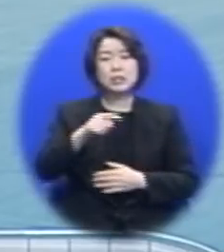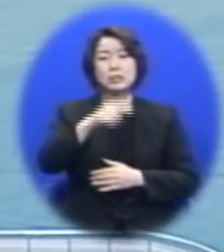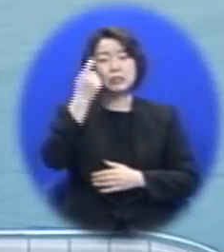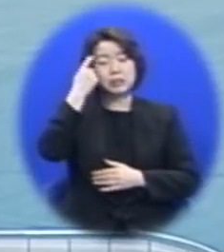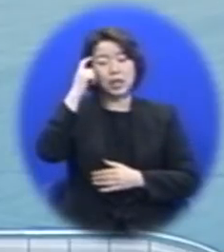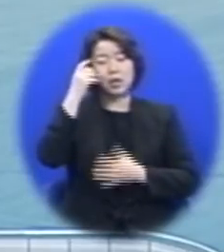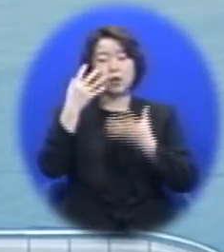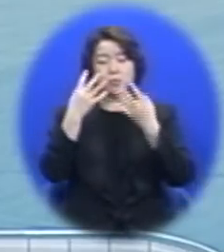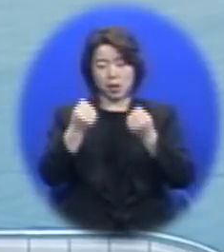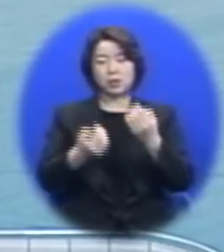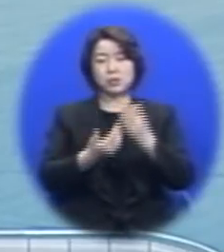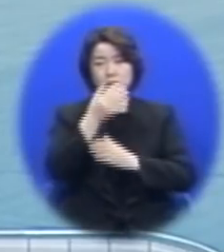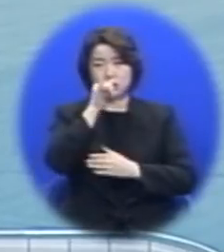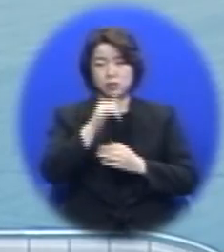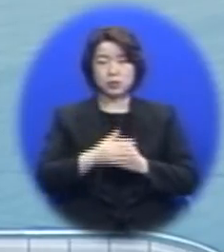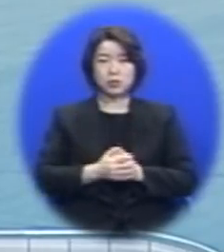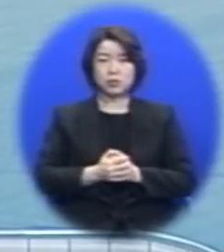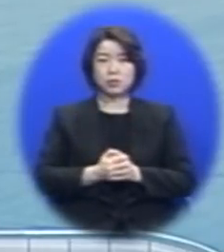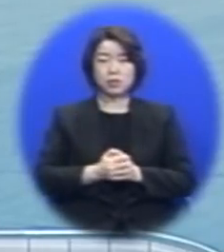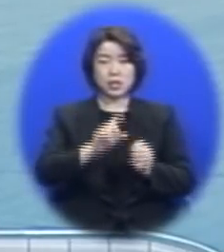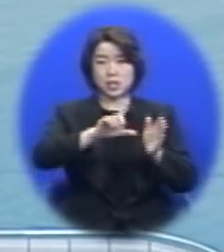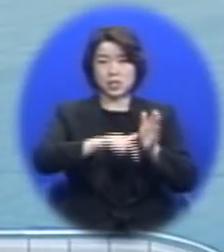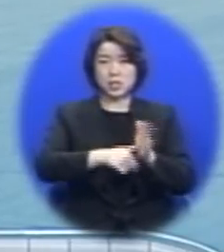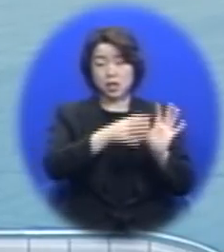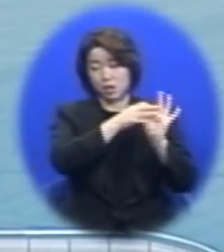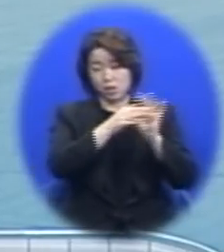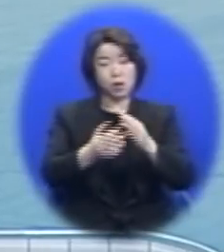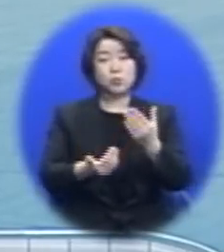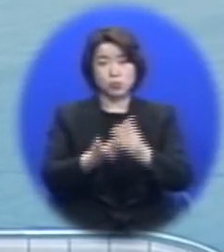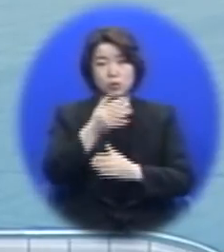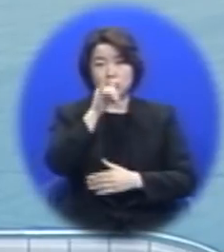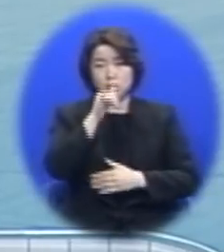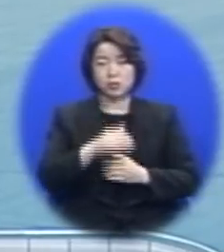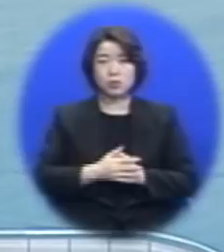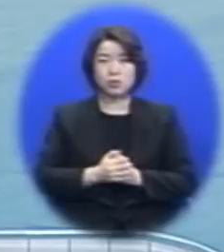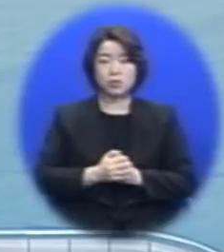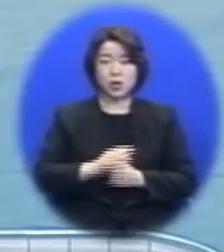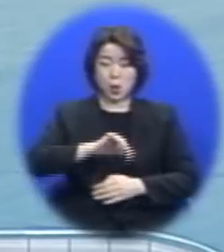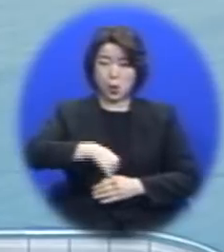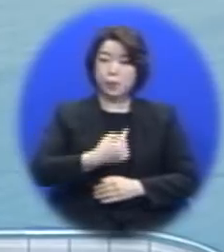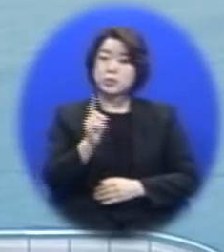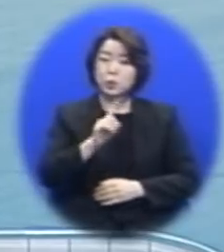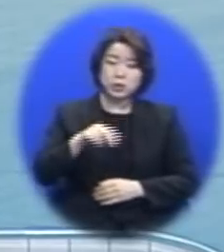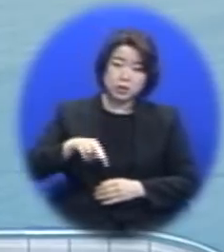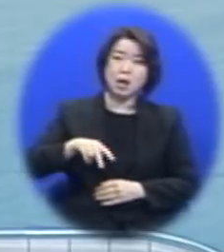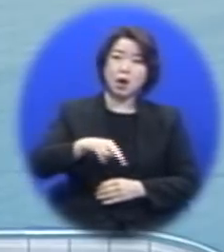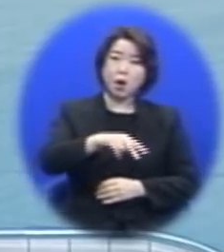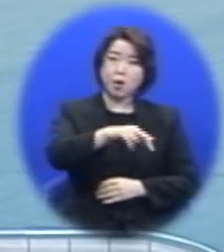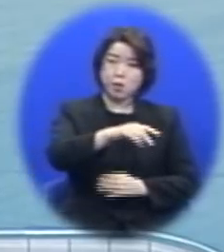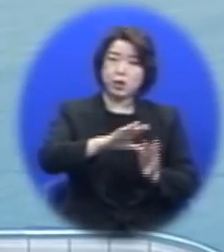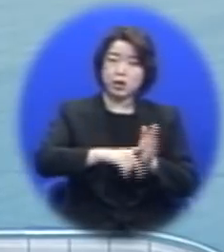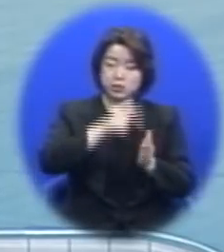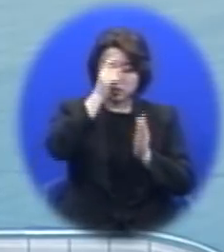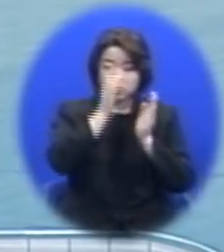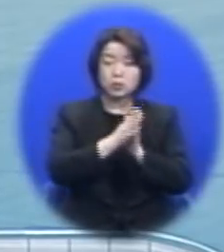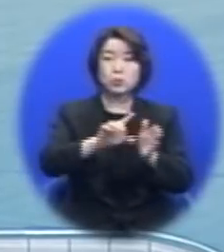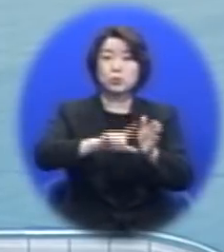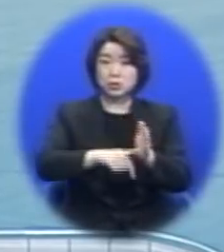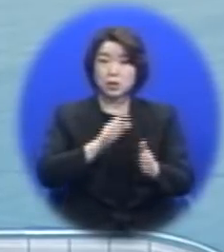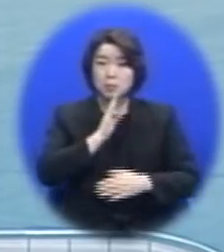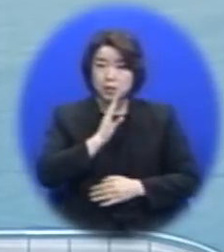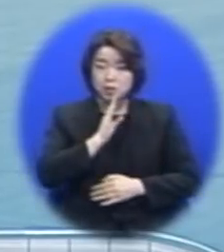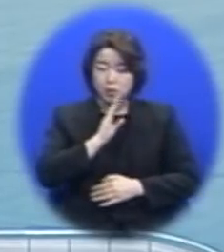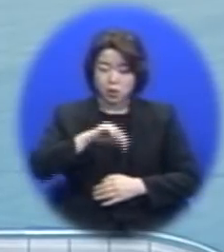생각이 계속 듭니다. 시간 계속 나요. 혼자 어디 걸어갈 때 기도 시간이죠.